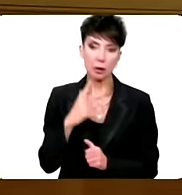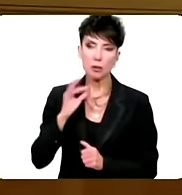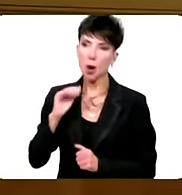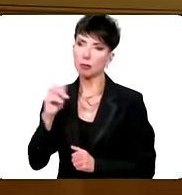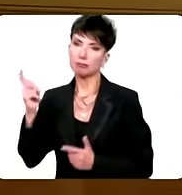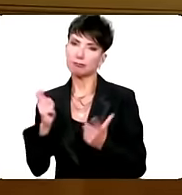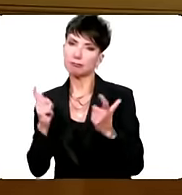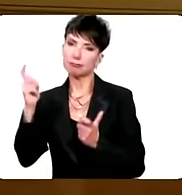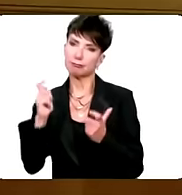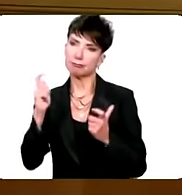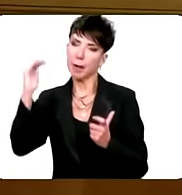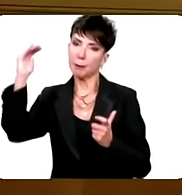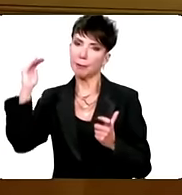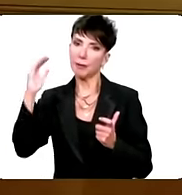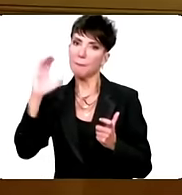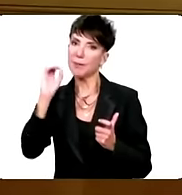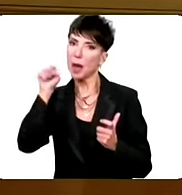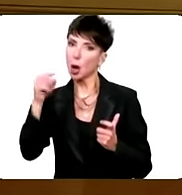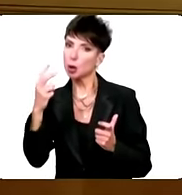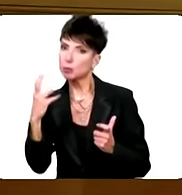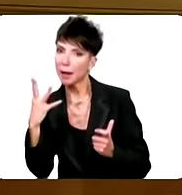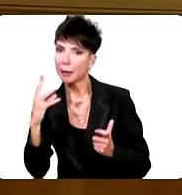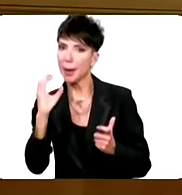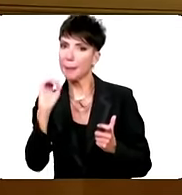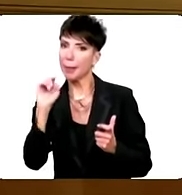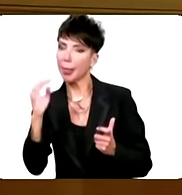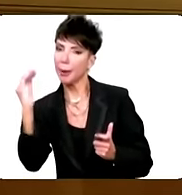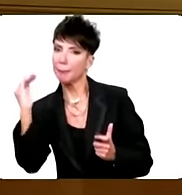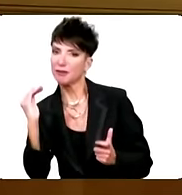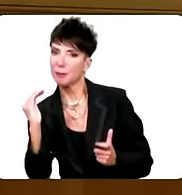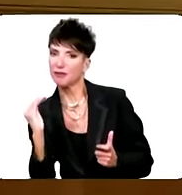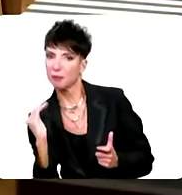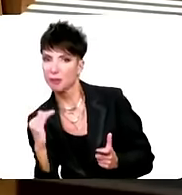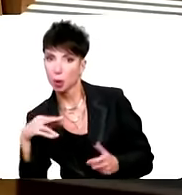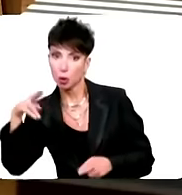δούμε πιο αποτελεσματικά ζητήματα για τα οποία μας μίλησαν οι πολίτες. Το θέμα της